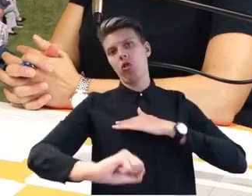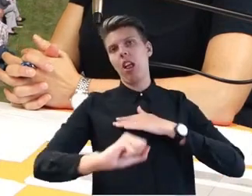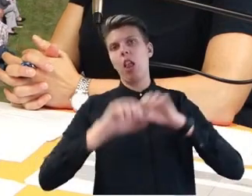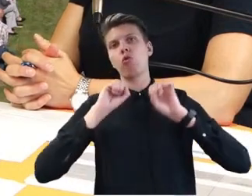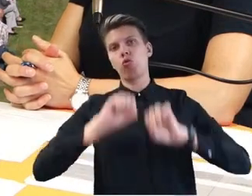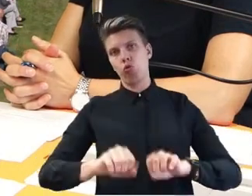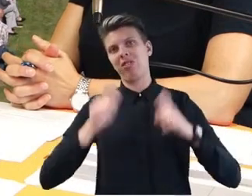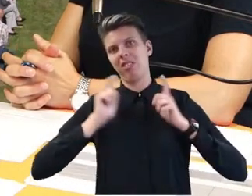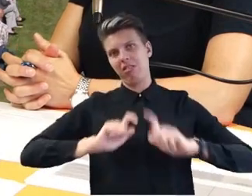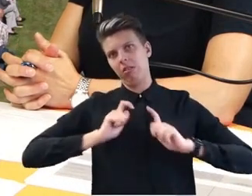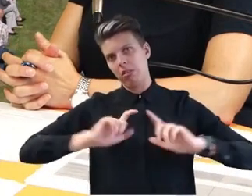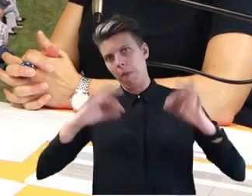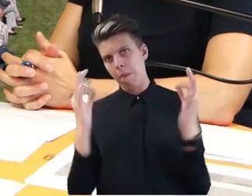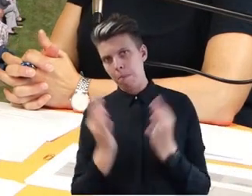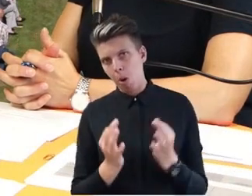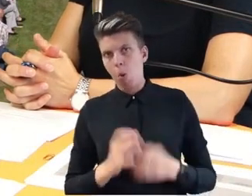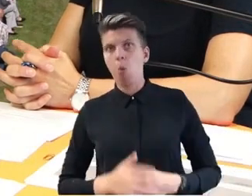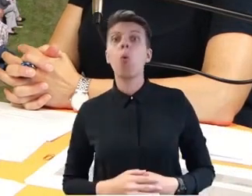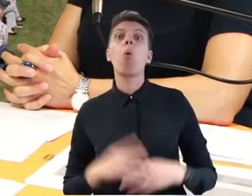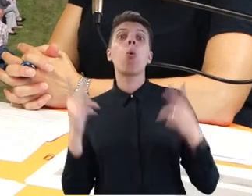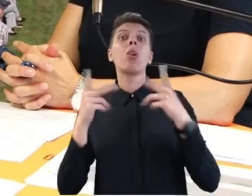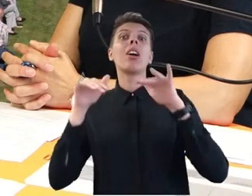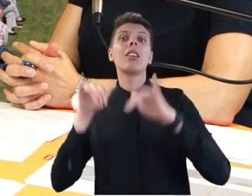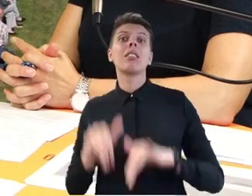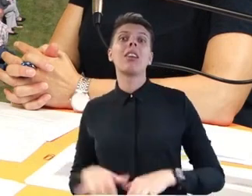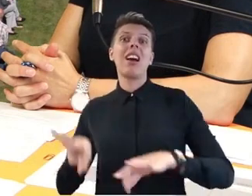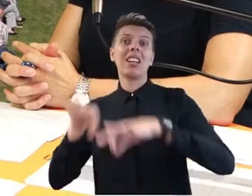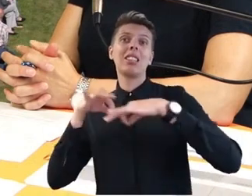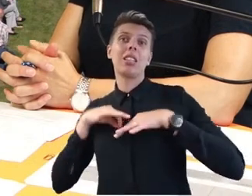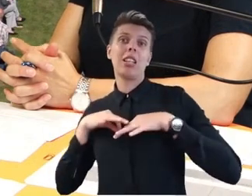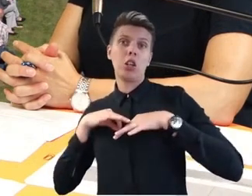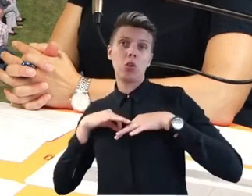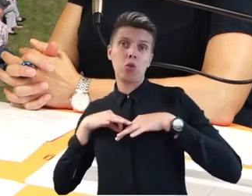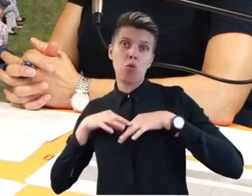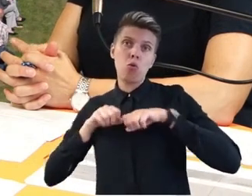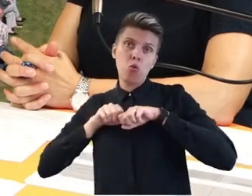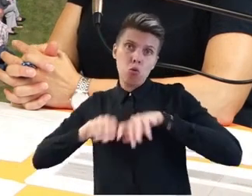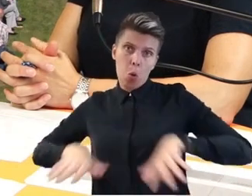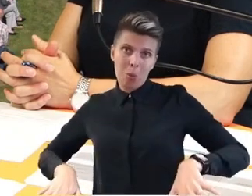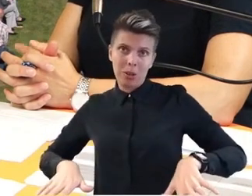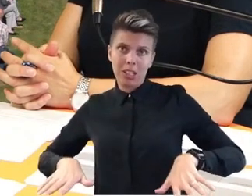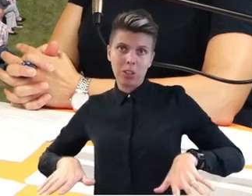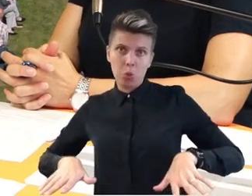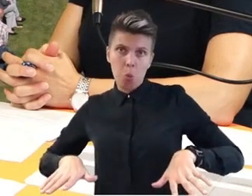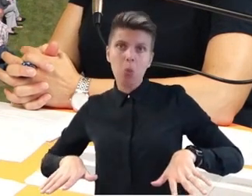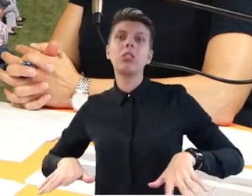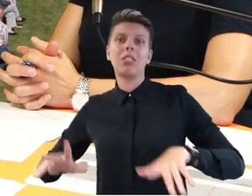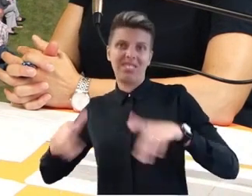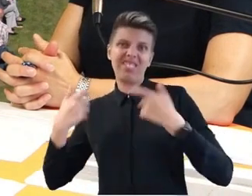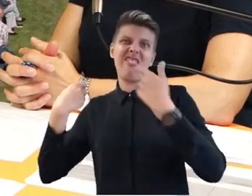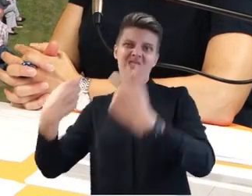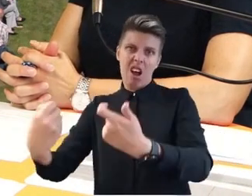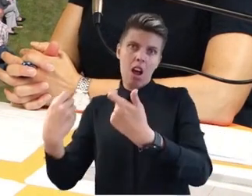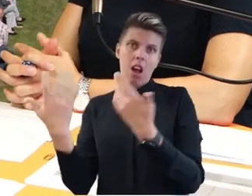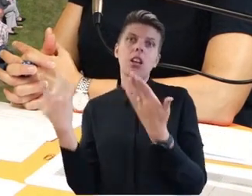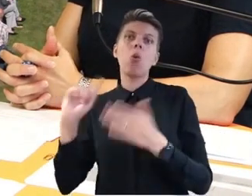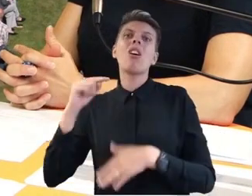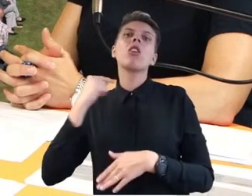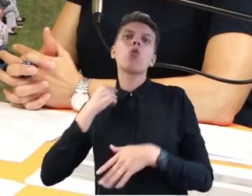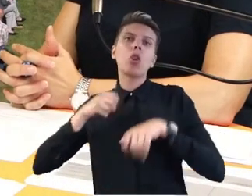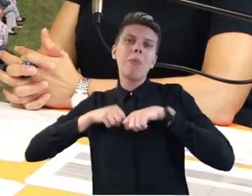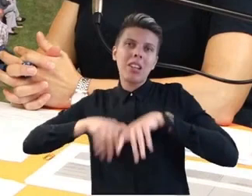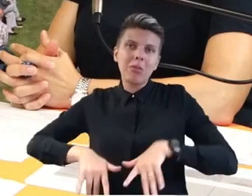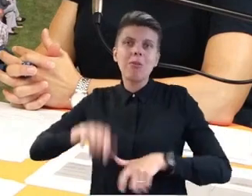haben wir die dekontamination fahrzeuge ein gerätewagen dekontamination personal um kontaminierte